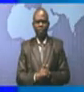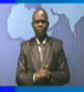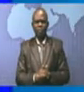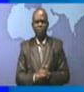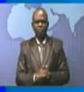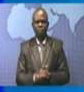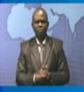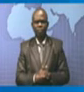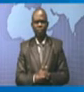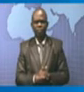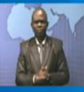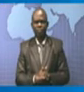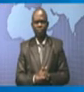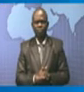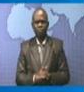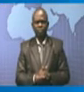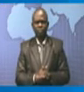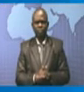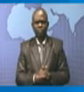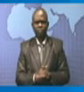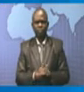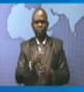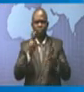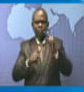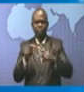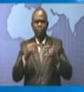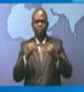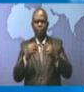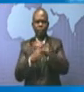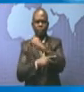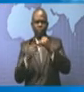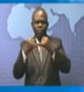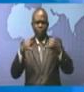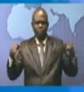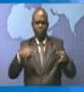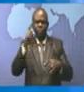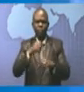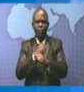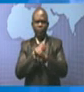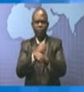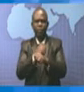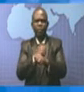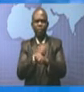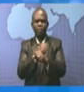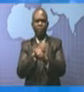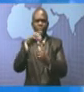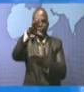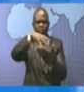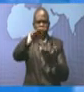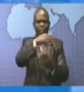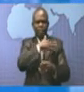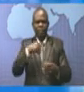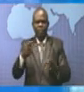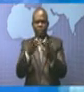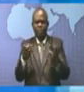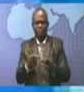Les habitants de Makamba sont appelés à préserver l'environnement et la terre arable et à accroître la production dans le but de préparer un